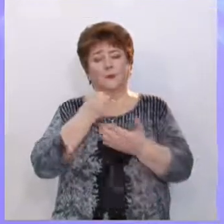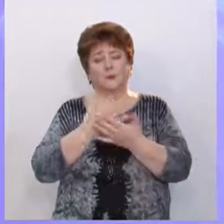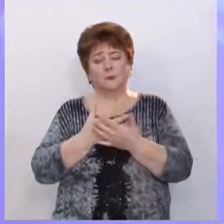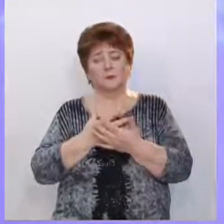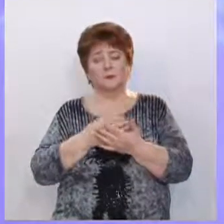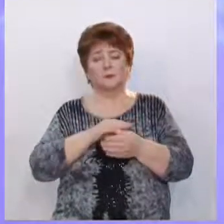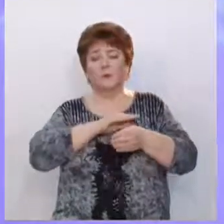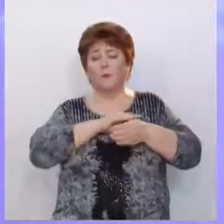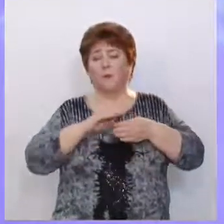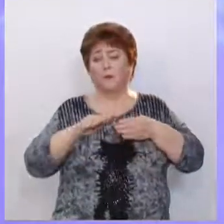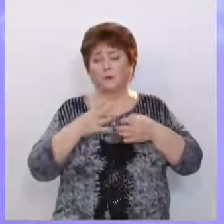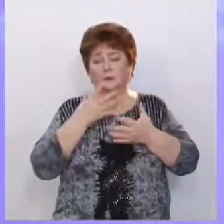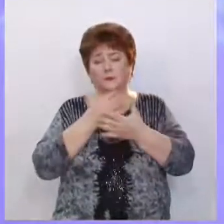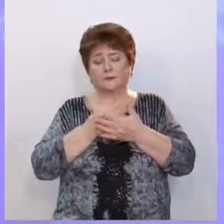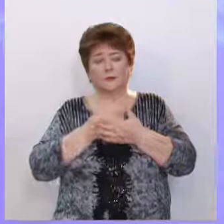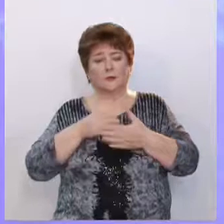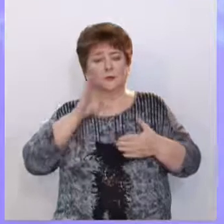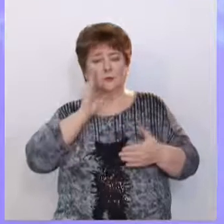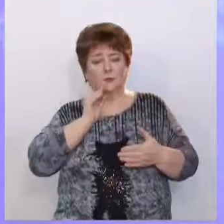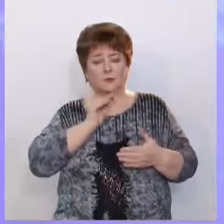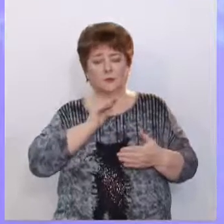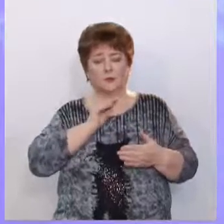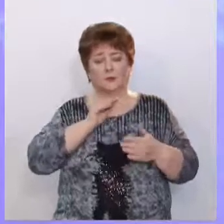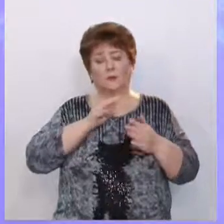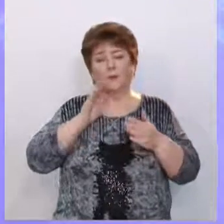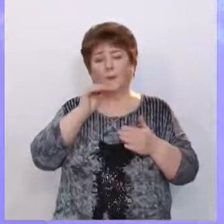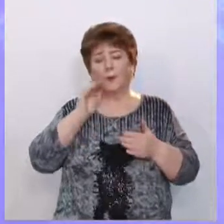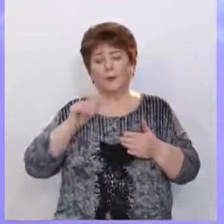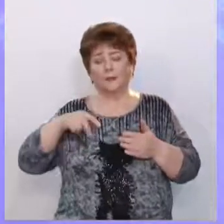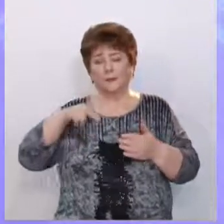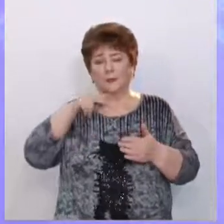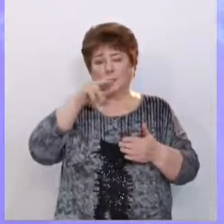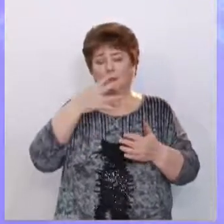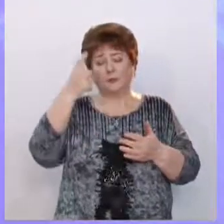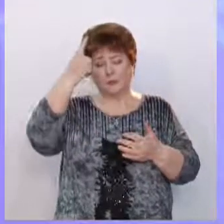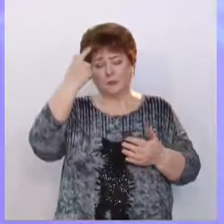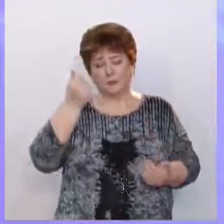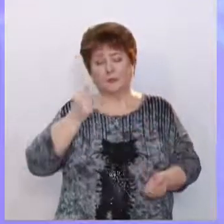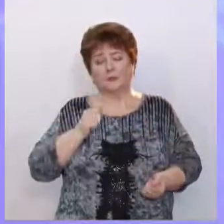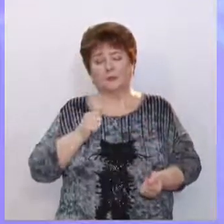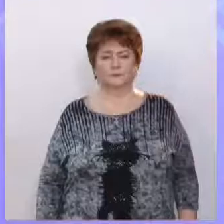Оцените уровень своей успешности. Поднимитесь по лесенке знаний.